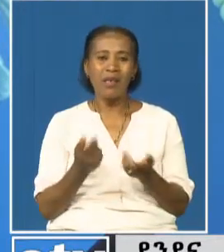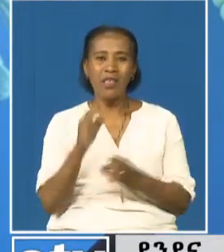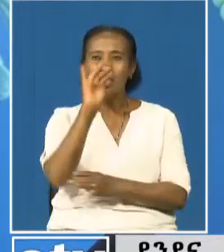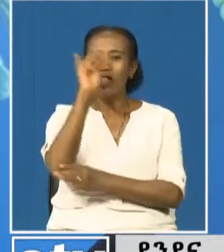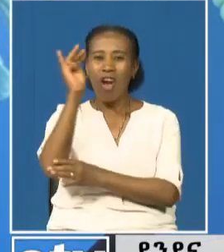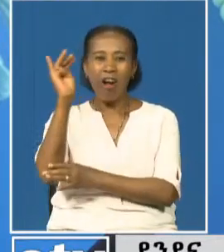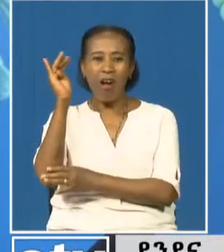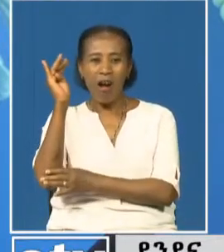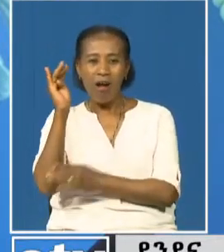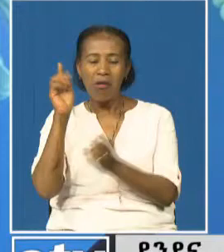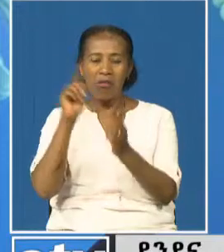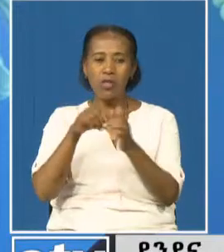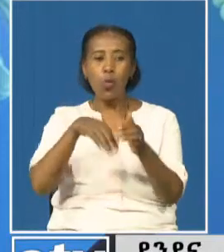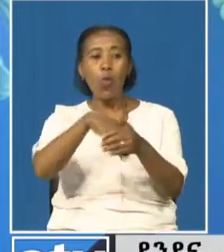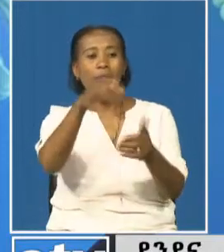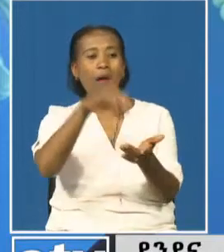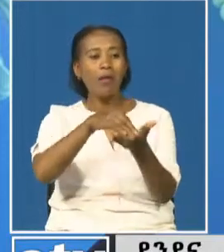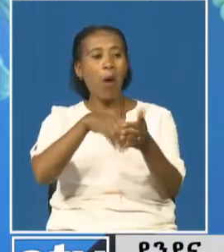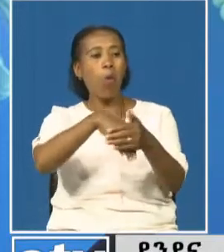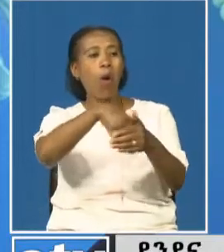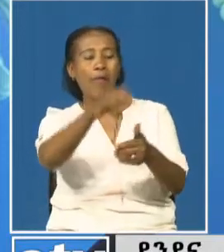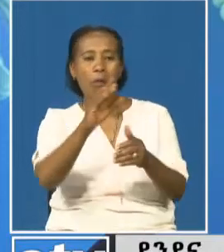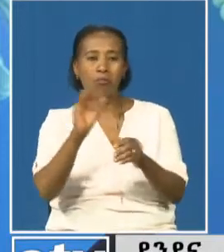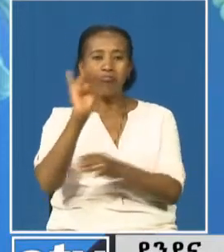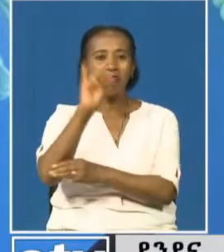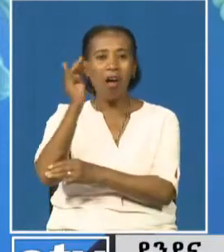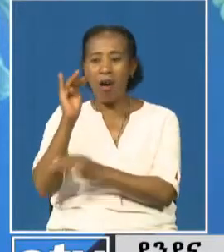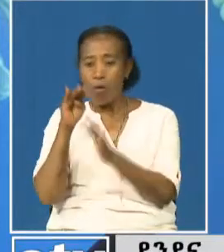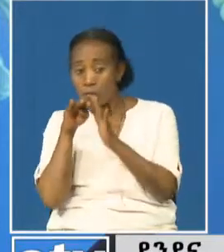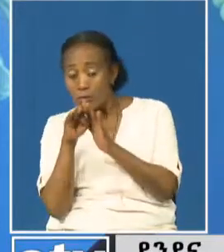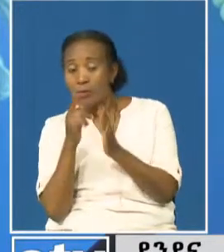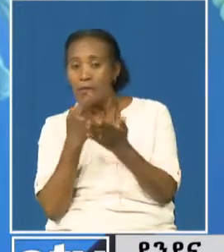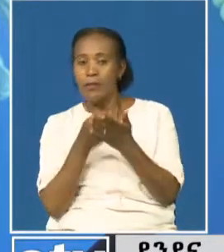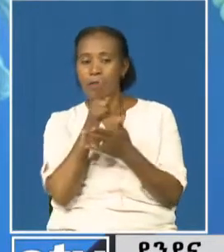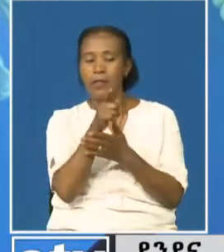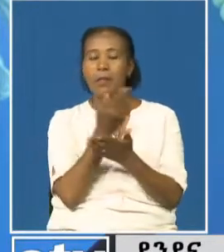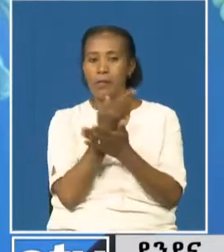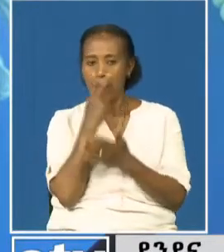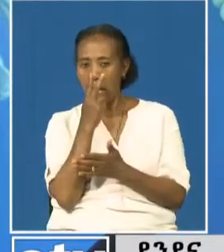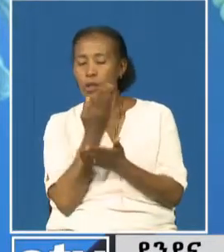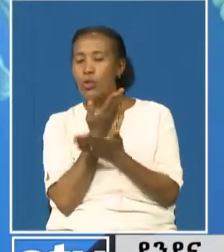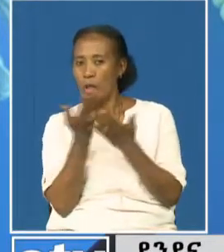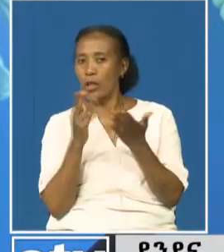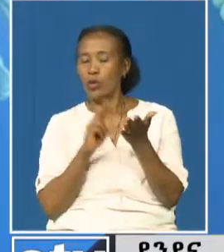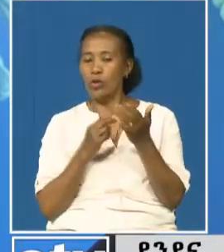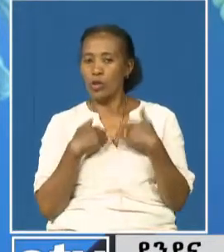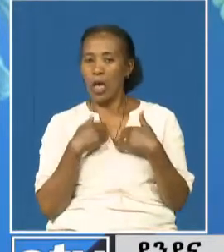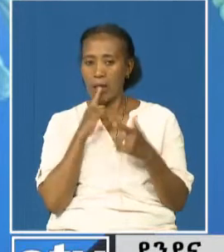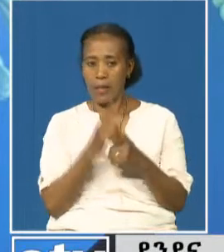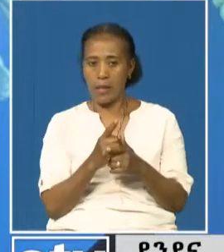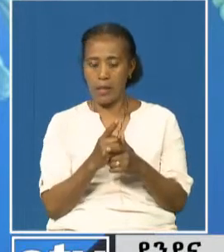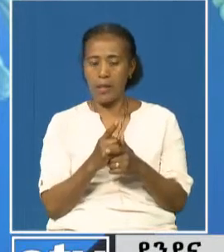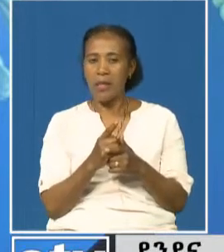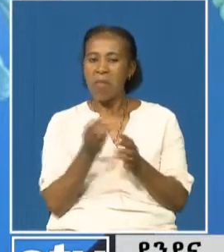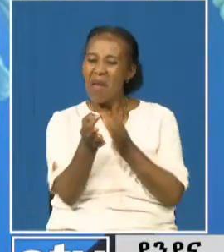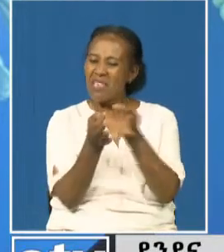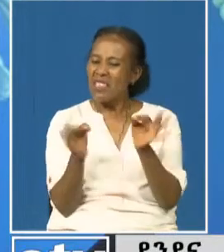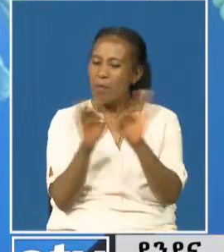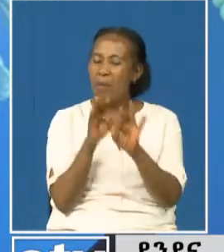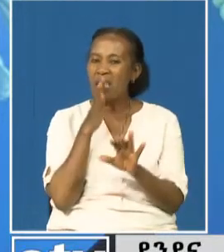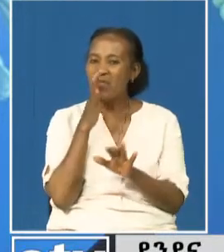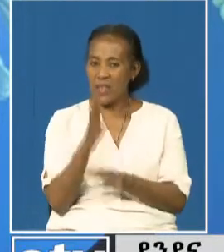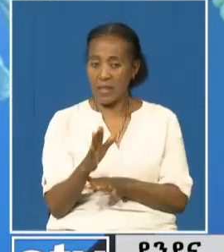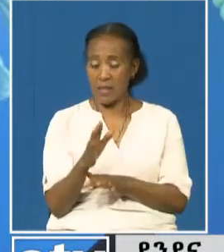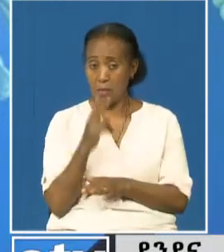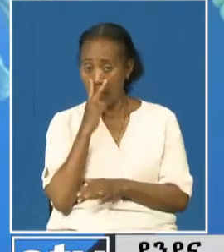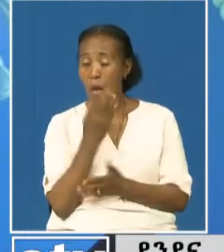ጫካ እንደዚህ ወጣ ብሎ ከከተማ ወጣ ብሎ እንትን ስንል የምናያቸው ነገሮች አሉ ማለት መግለጽ የሚያስፈልግ ነገር አለ ገባ። የሚደብር